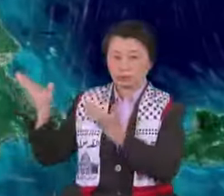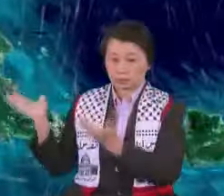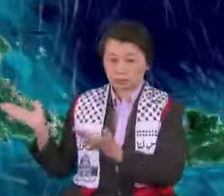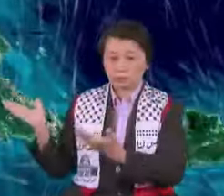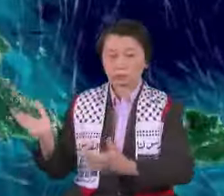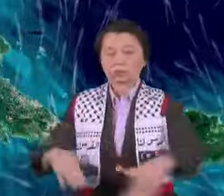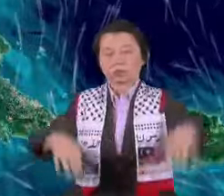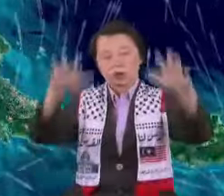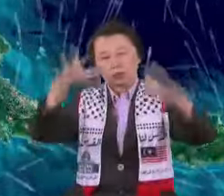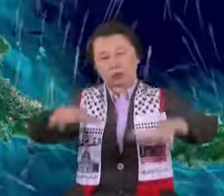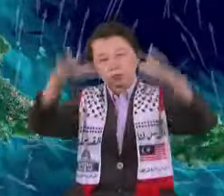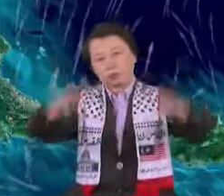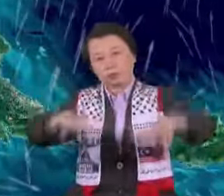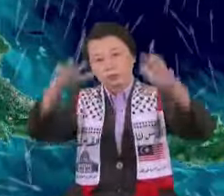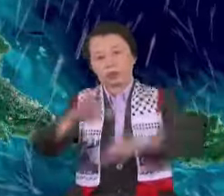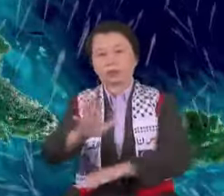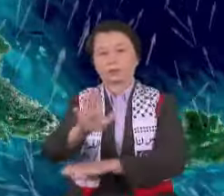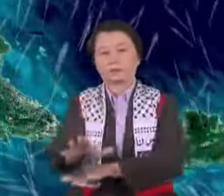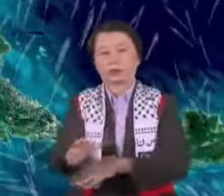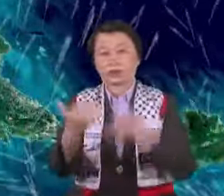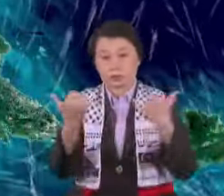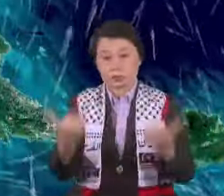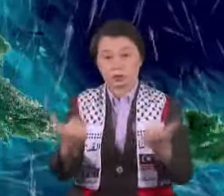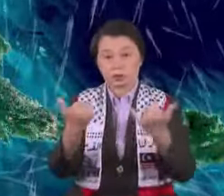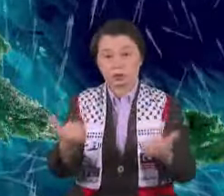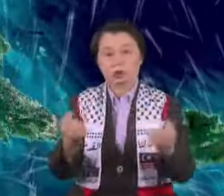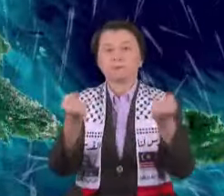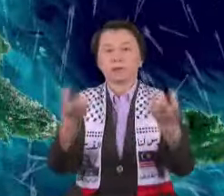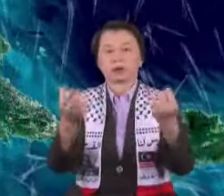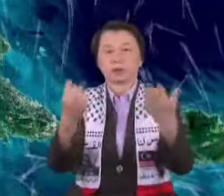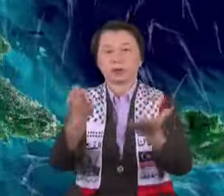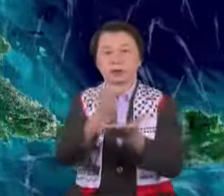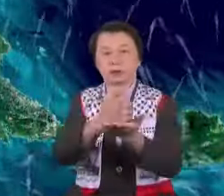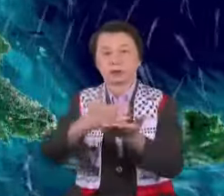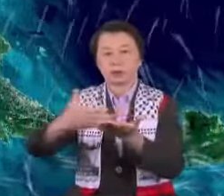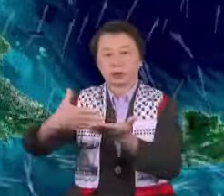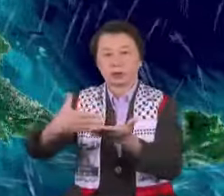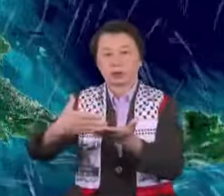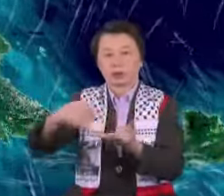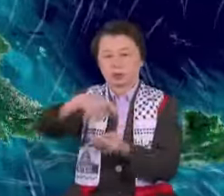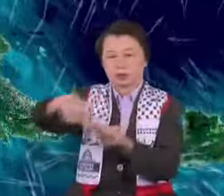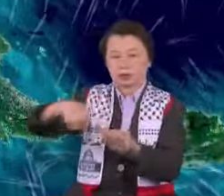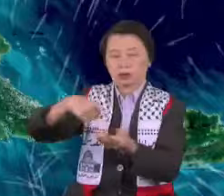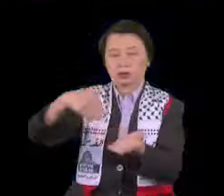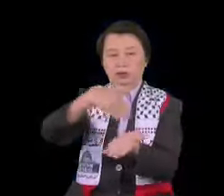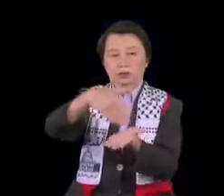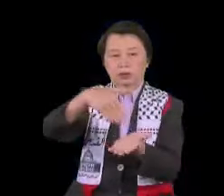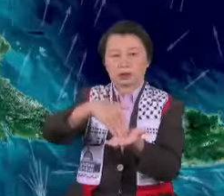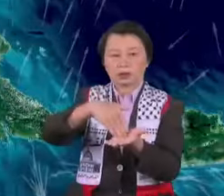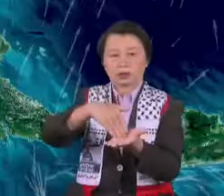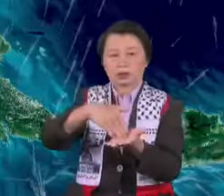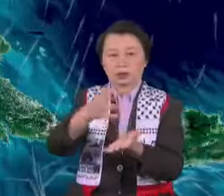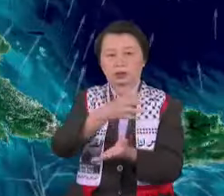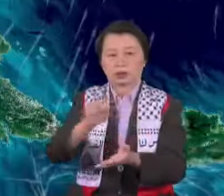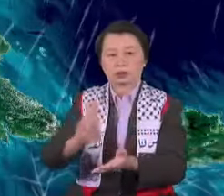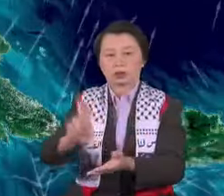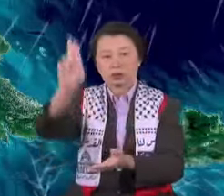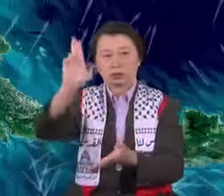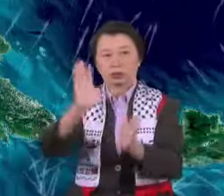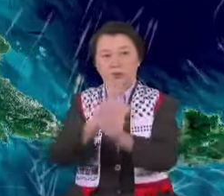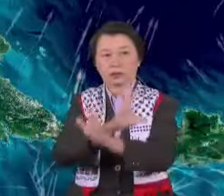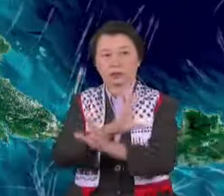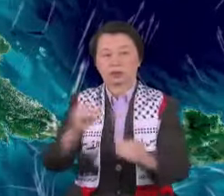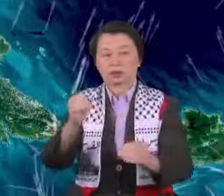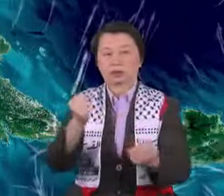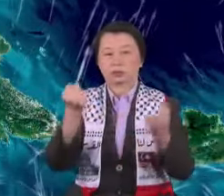melihatkan cuaca hujan lebat dan ribut petir pada petang ini yang berlaku di kebanyakan bahagian, terutamanya di sekitar tengah dan juga utara Sarawak dan